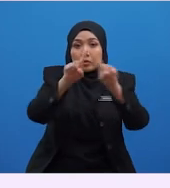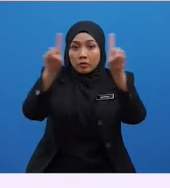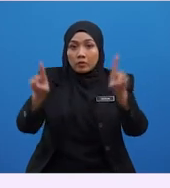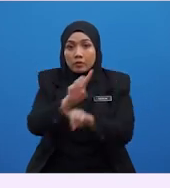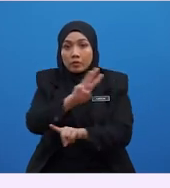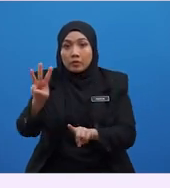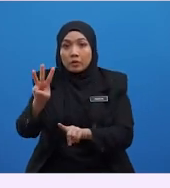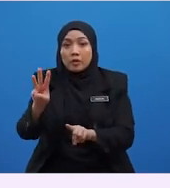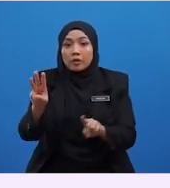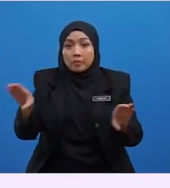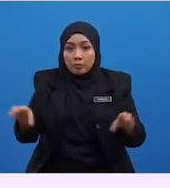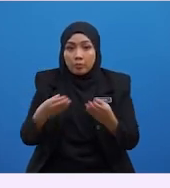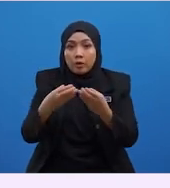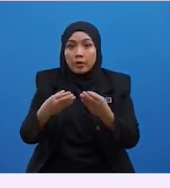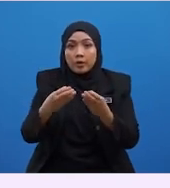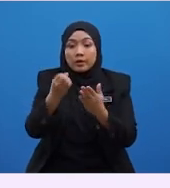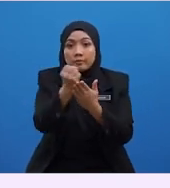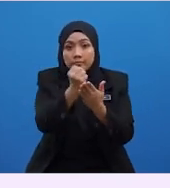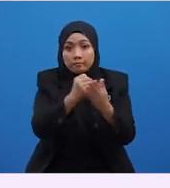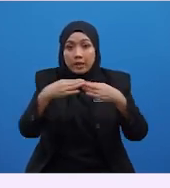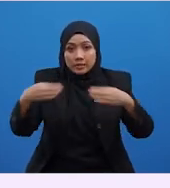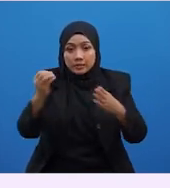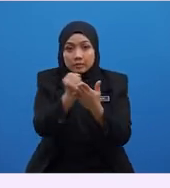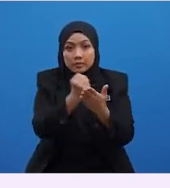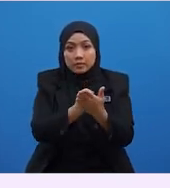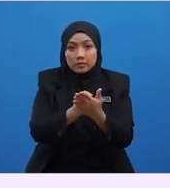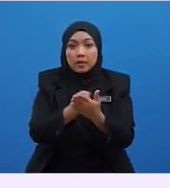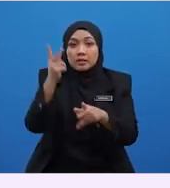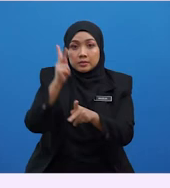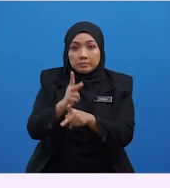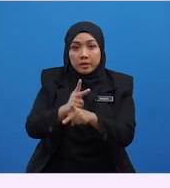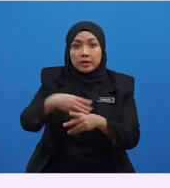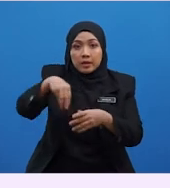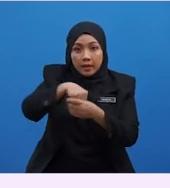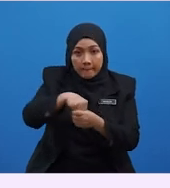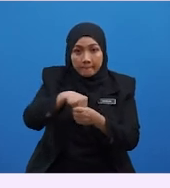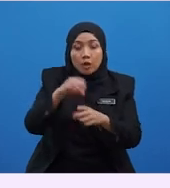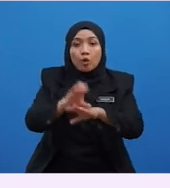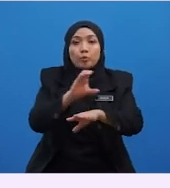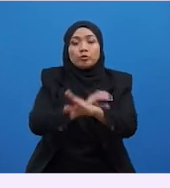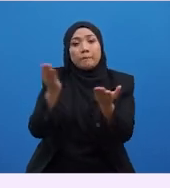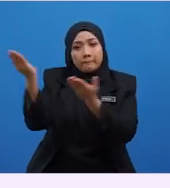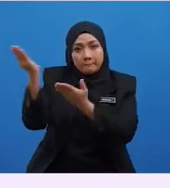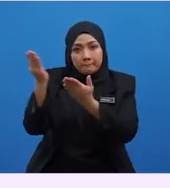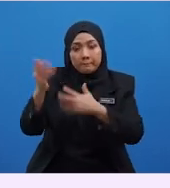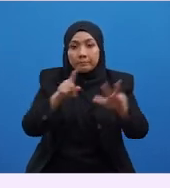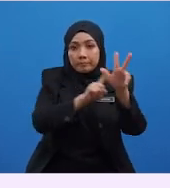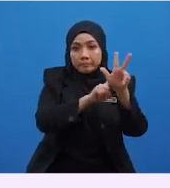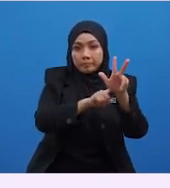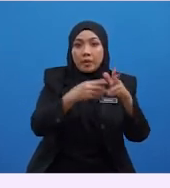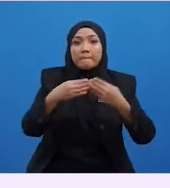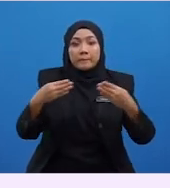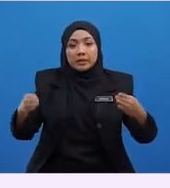dengan bahasa penskripan pelayan perlu disimpan dalam komputer pelayan. Ketiga,